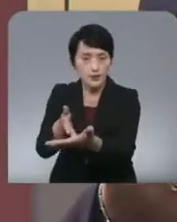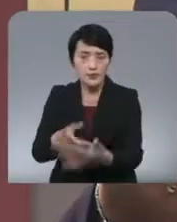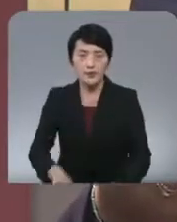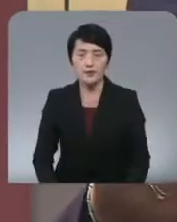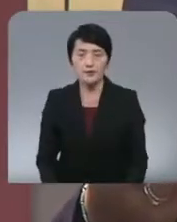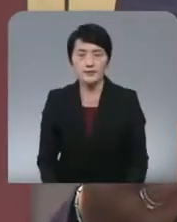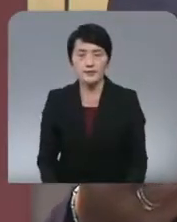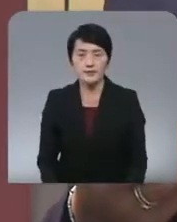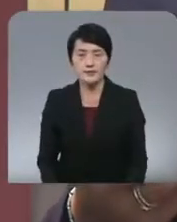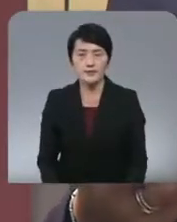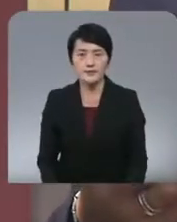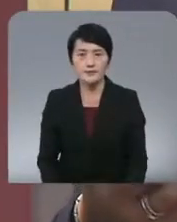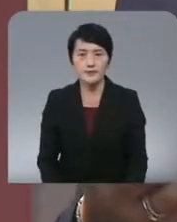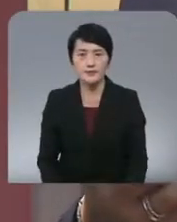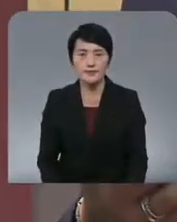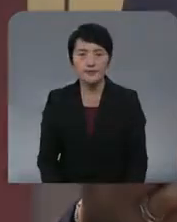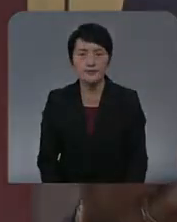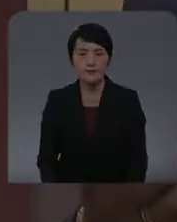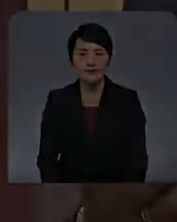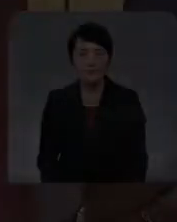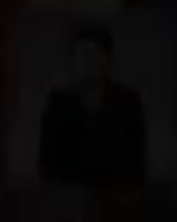demokratisasi 18.mei di Guangzhou